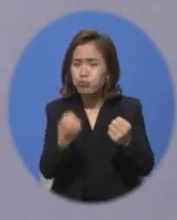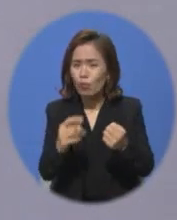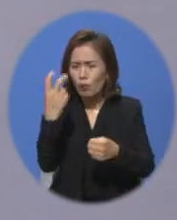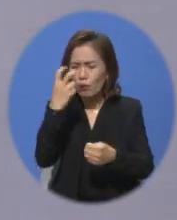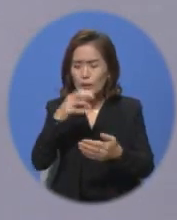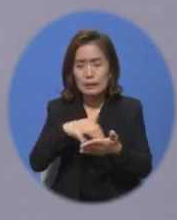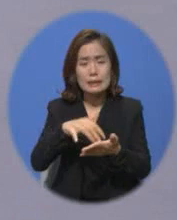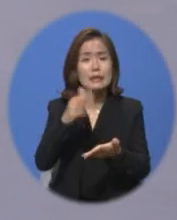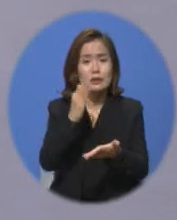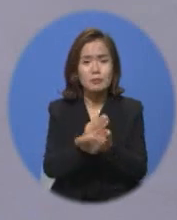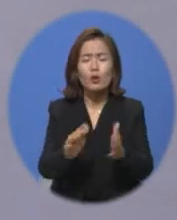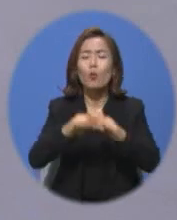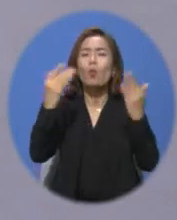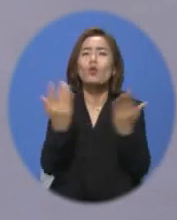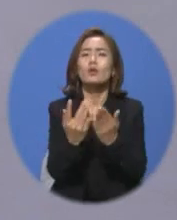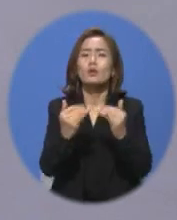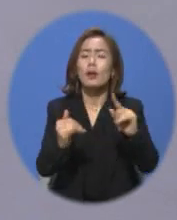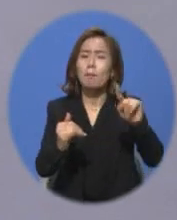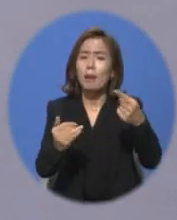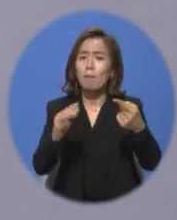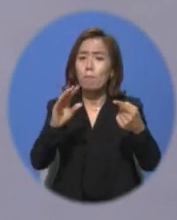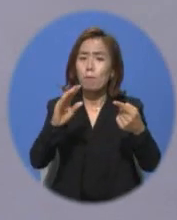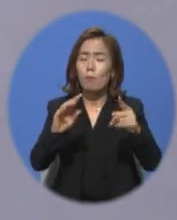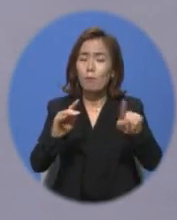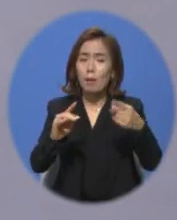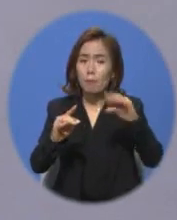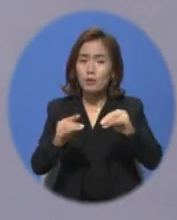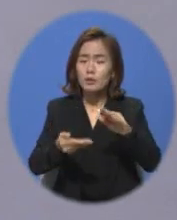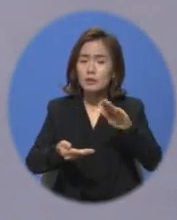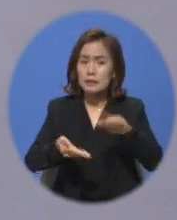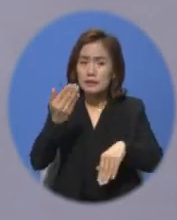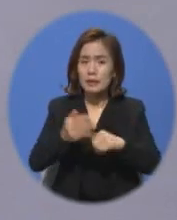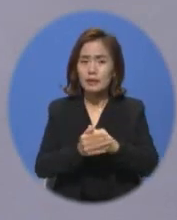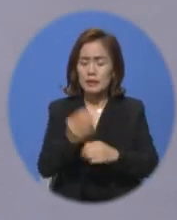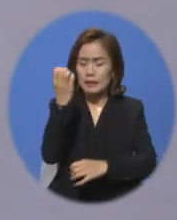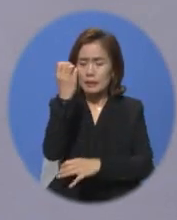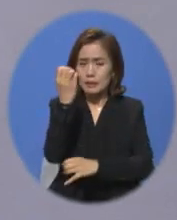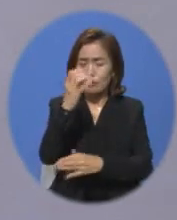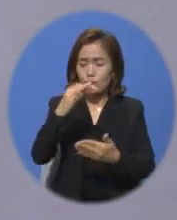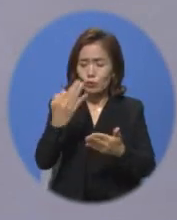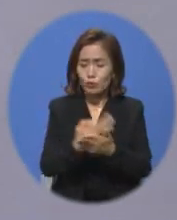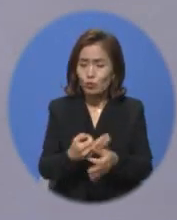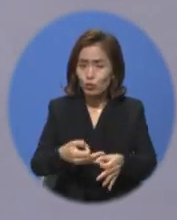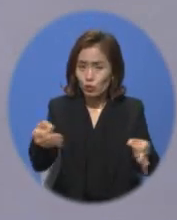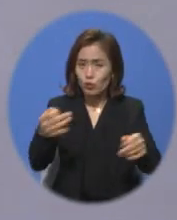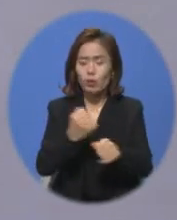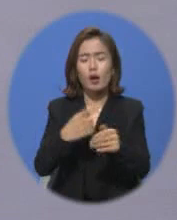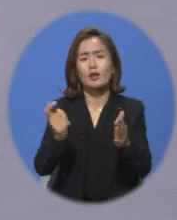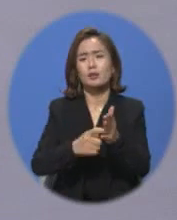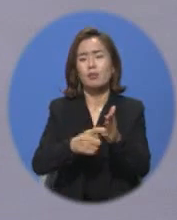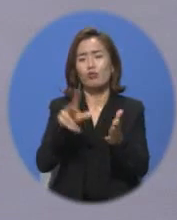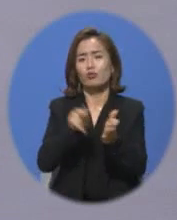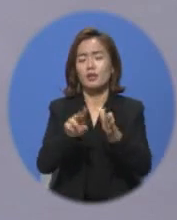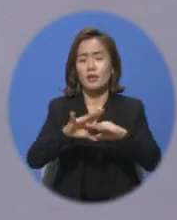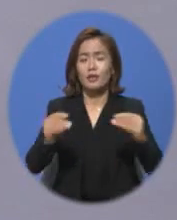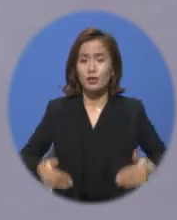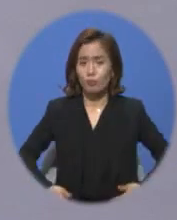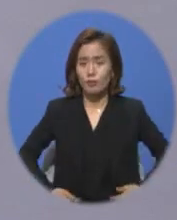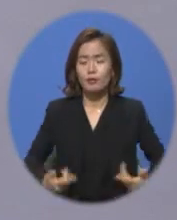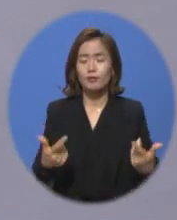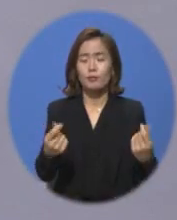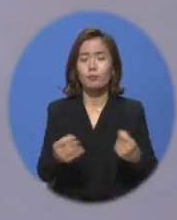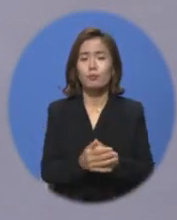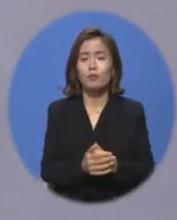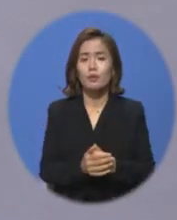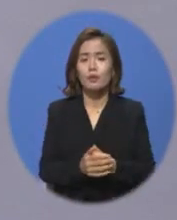소득하위몇퍼센트를결정하는것이목적이되어서는안됩니다.당장의위기를극복하기위해서는 모든시민에게 최소100만원의기본소득 이나생활비를지원해야한다고생각합니다 .